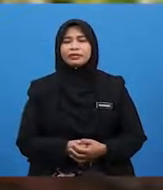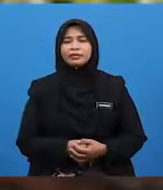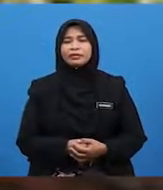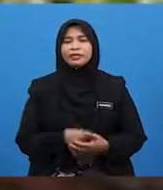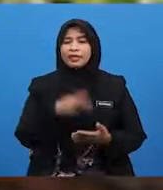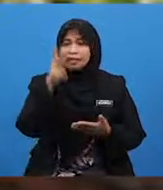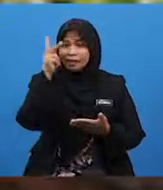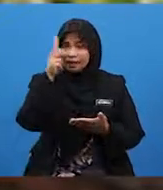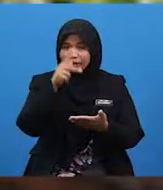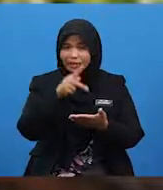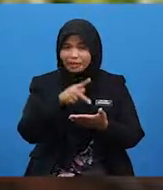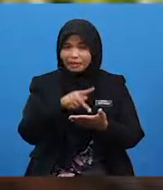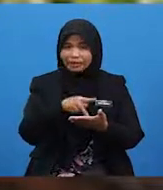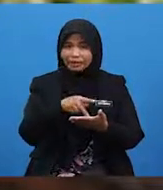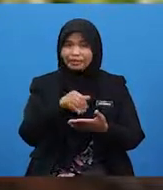jiran